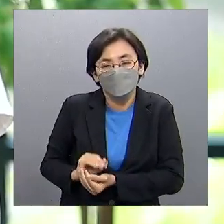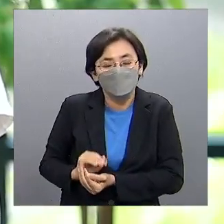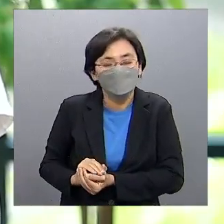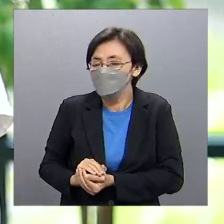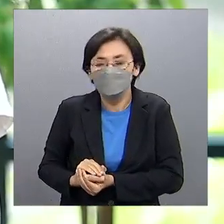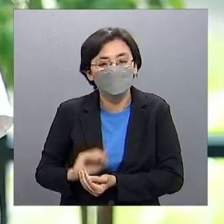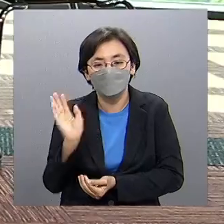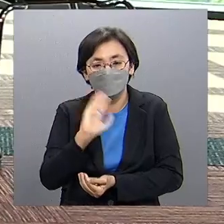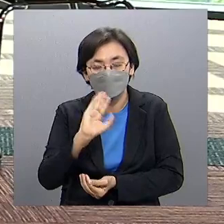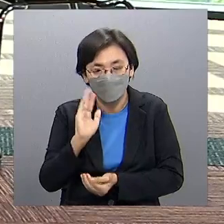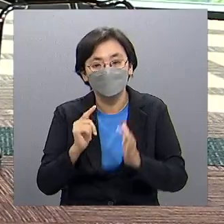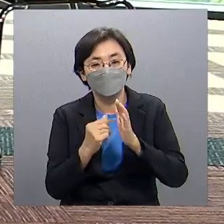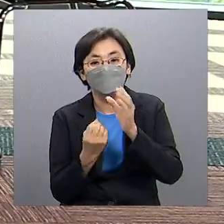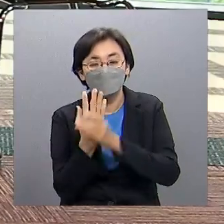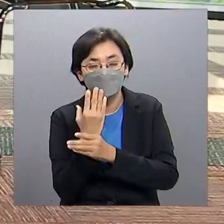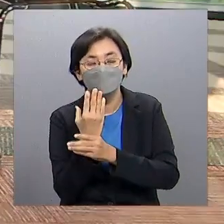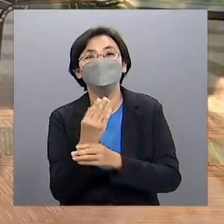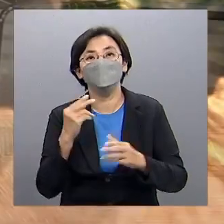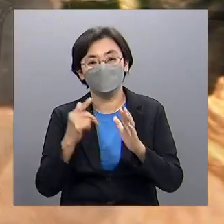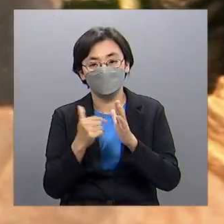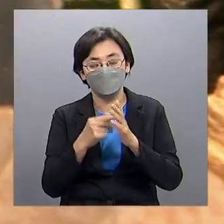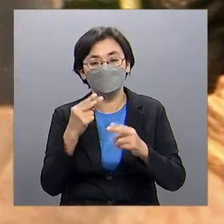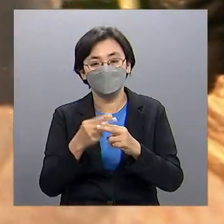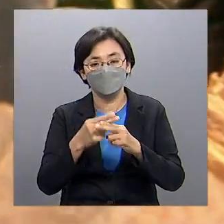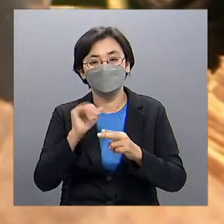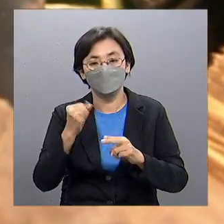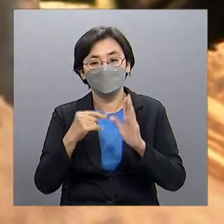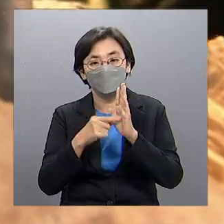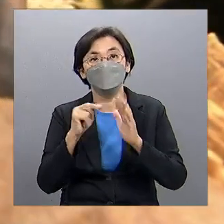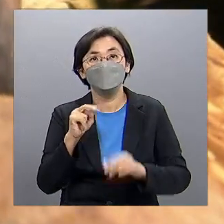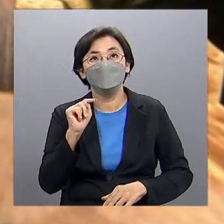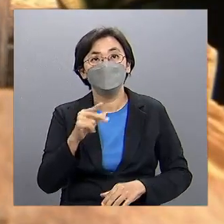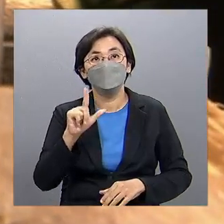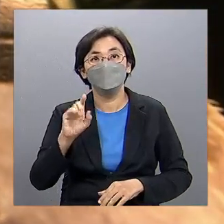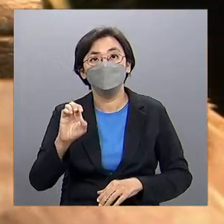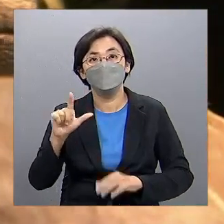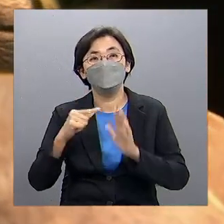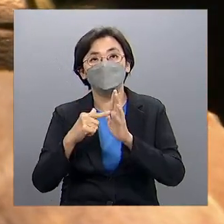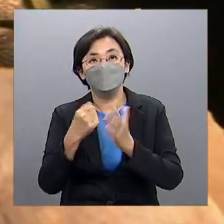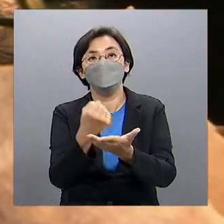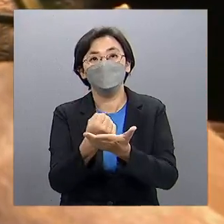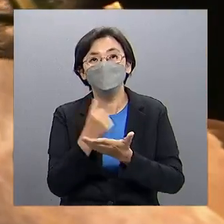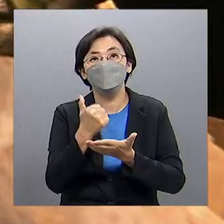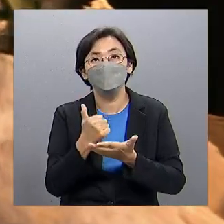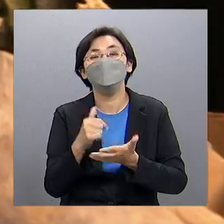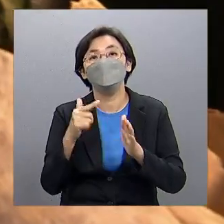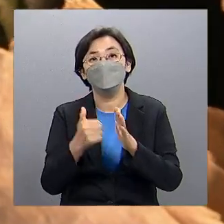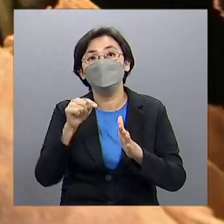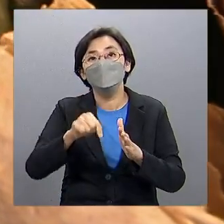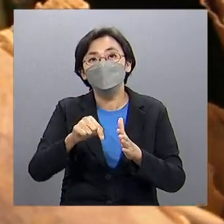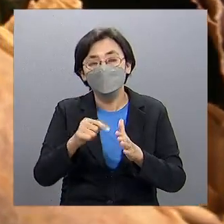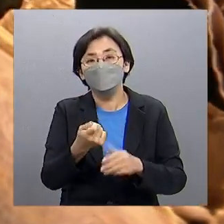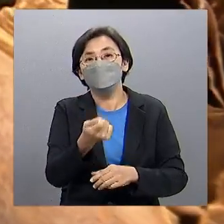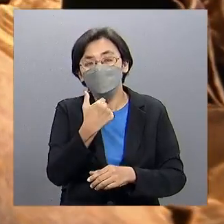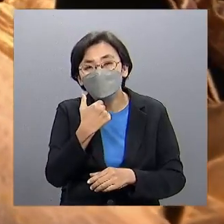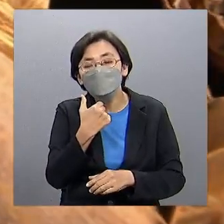ชื่อว่ายาจันทลีลาครับยาจันทลีลาเนี่ยแก้ไข้อ่อนๆได้ดีมากเนื่องจากว่ายาจันทลีลาเนี่ยเป็นตัวยาที่มีตัวยาของบำรุง